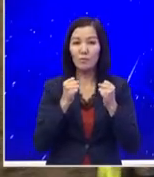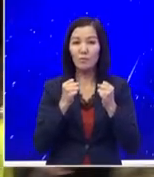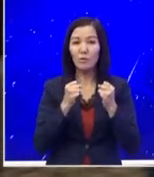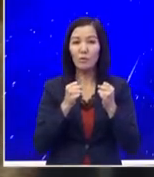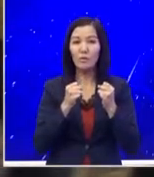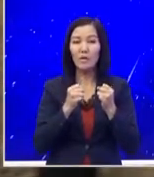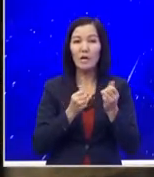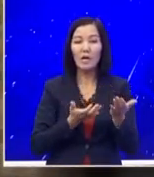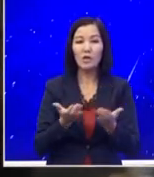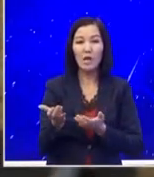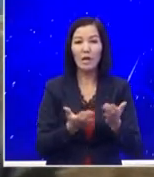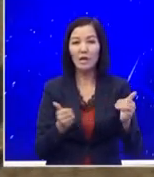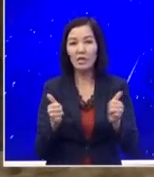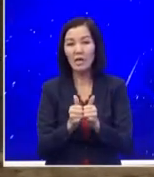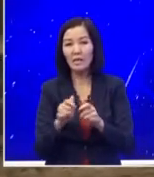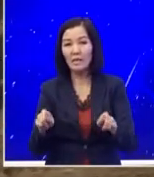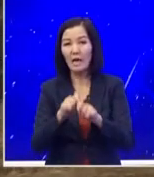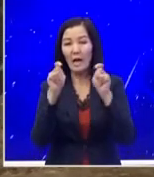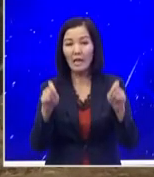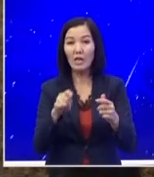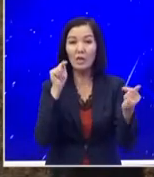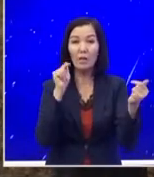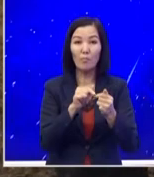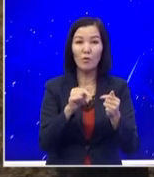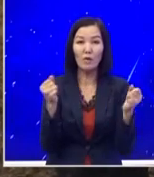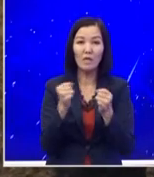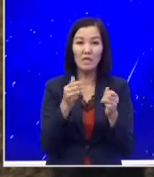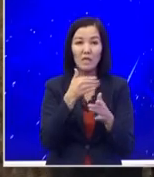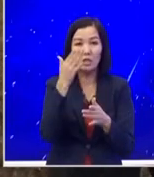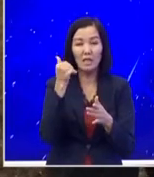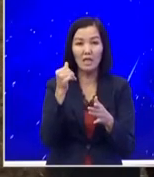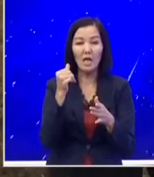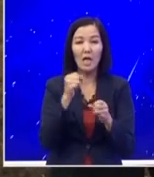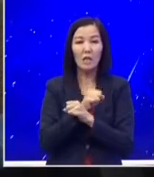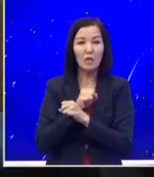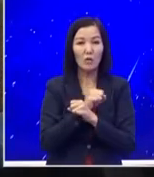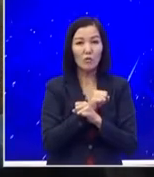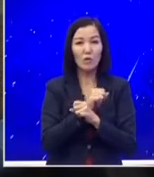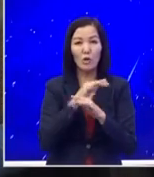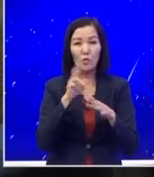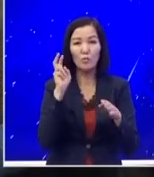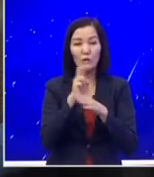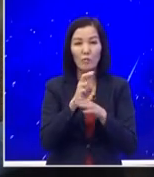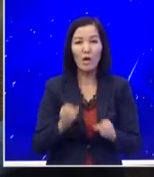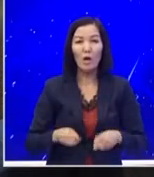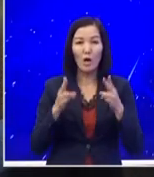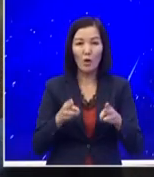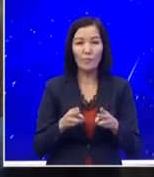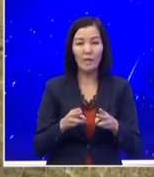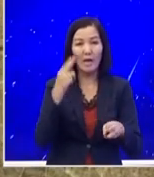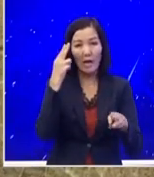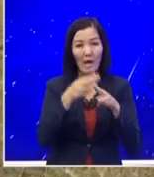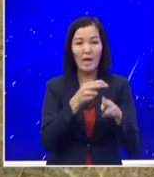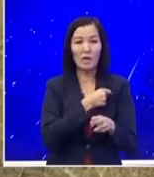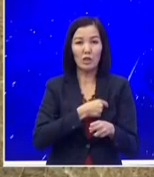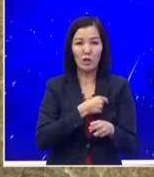парапланшылардың шаңғы базасы жанынан алаң ашқанына да қарсы. Қысы жаза тынығушылар көп, жер болғандықтан қауіпті санайды. Аға жаттықтырушы